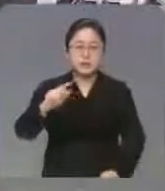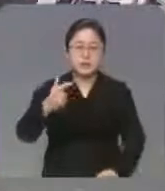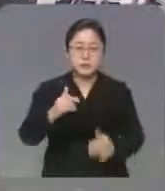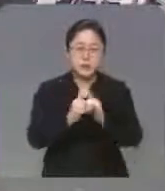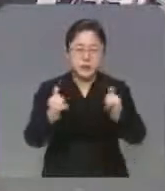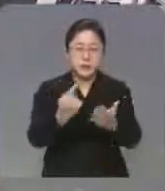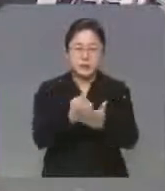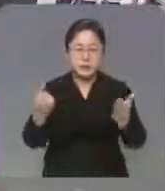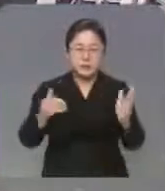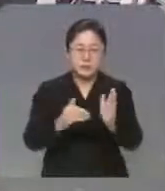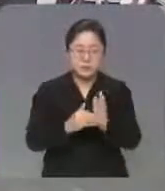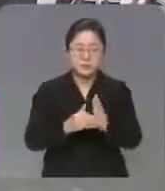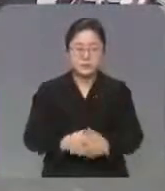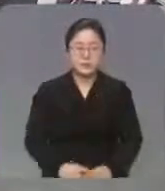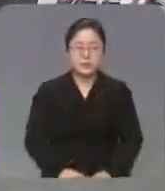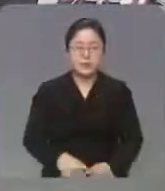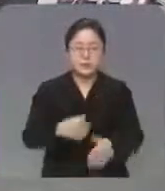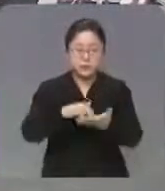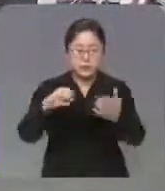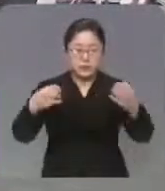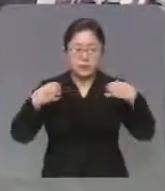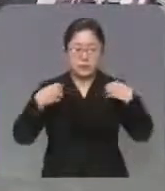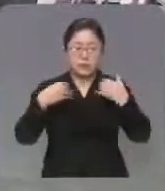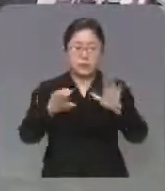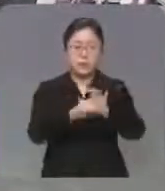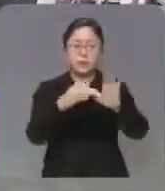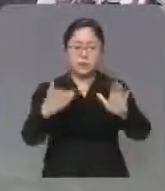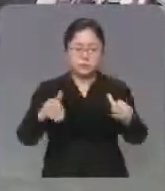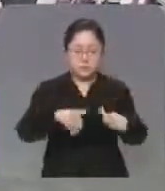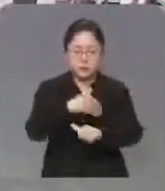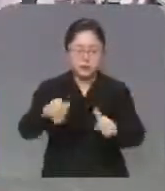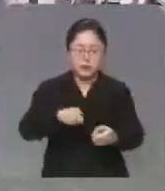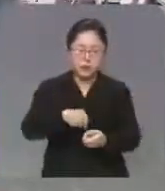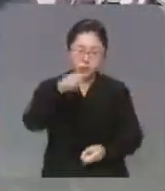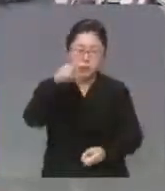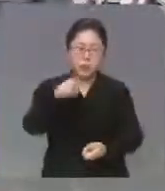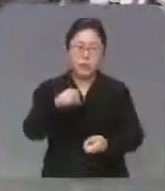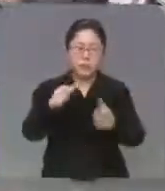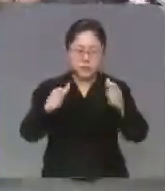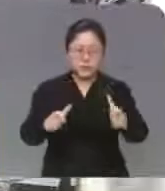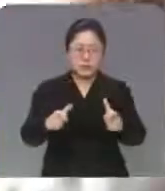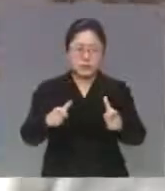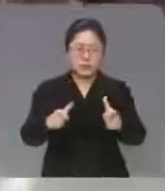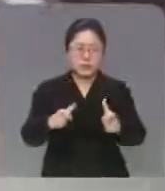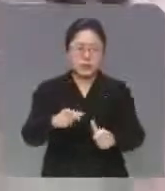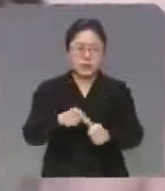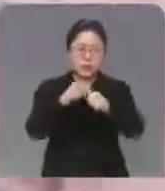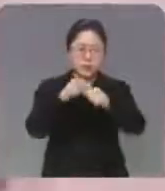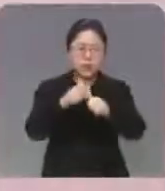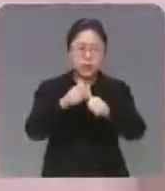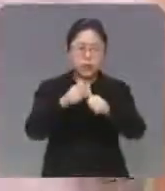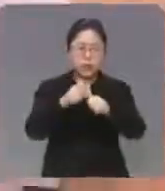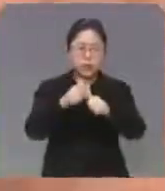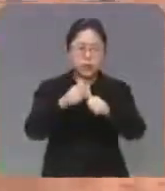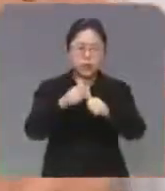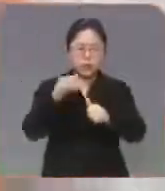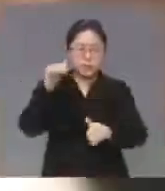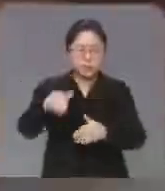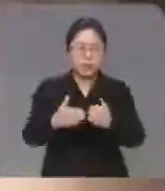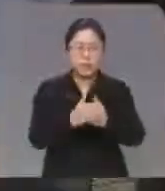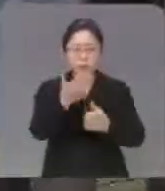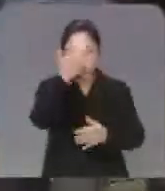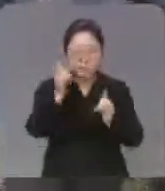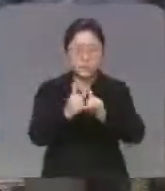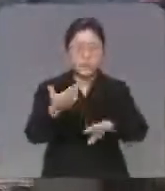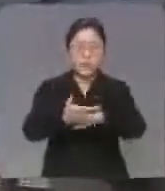명이 순유출됐습니다. 통계청은 코로나19 사태 장기화로 지역에서의 고용 악화가 지속돼 젊은이들이